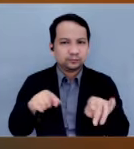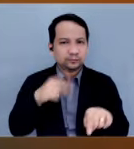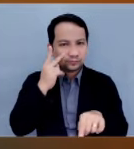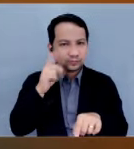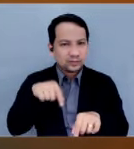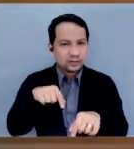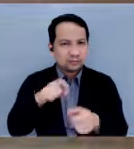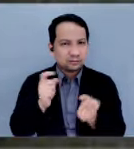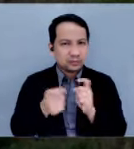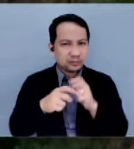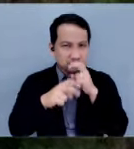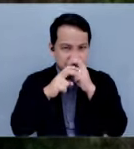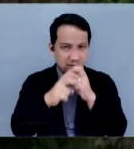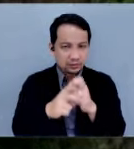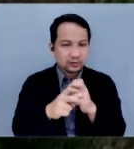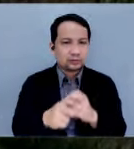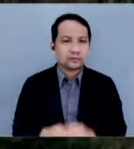gawing mas stricto.